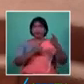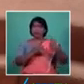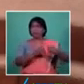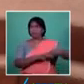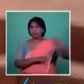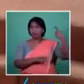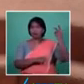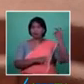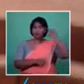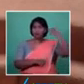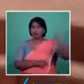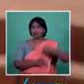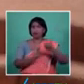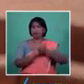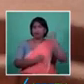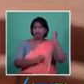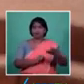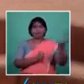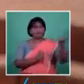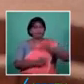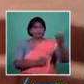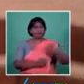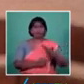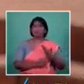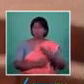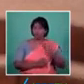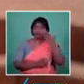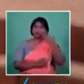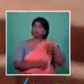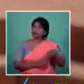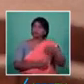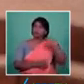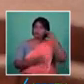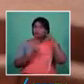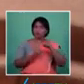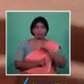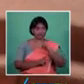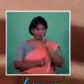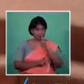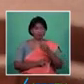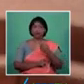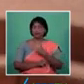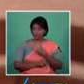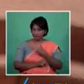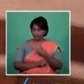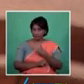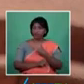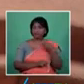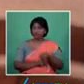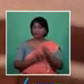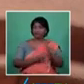තවත් අත්උදව් දීමක් හැටියට පේනවා ඉතින් ගරු කතානායකතුමනේ මම මේ කතාව කියන්නේ මට